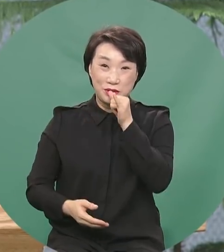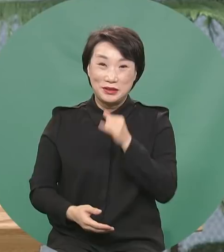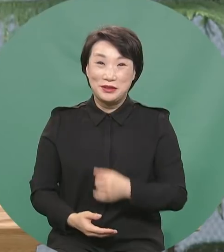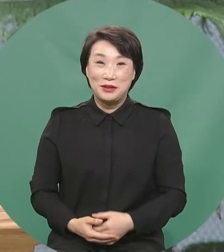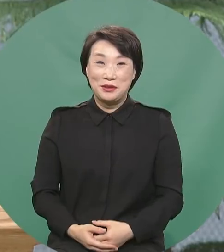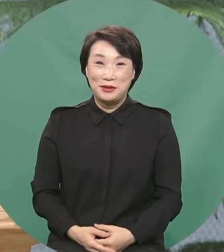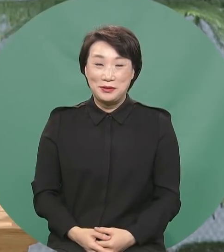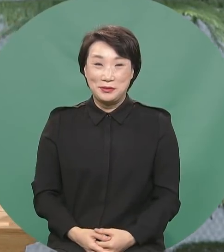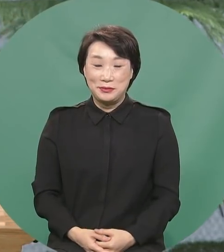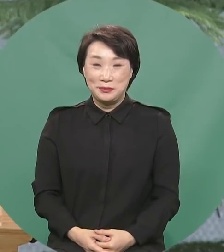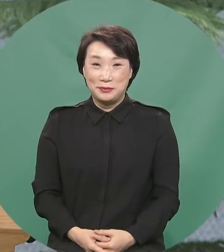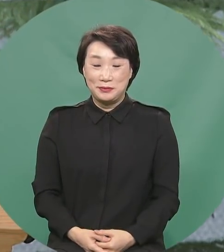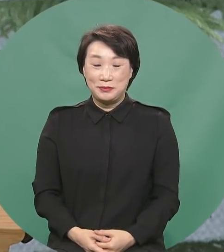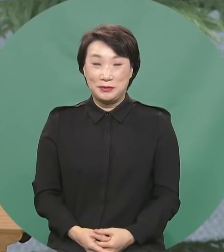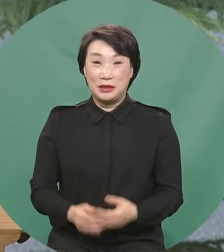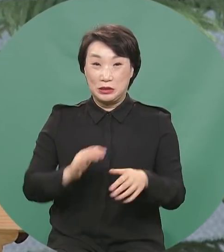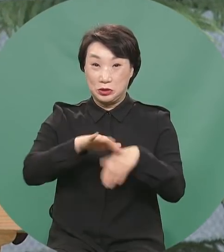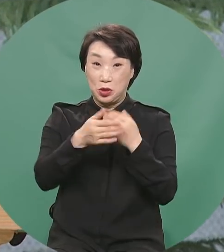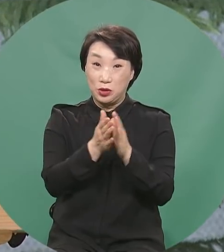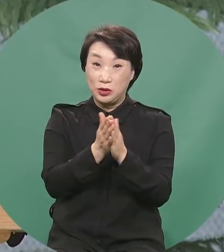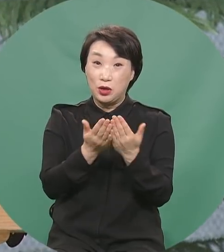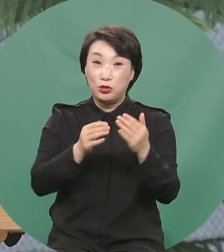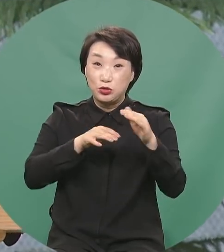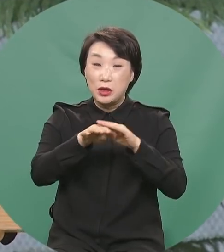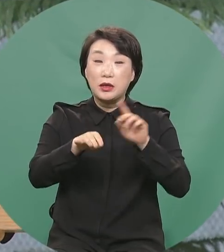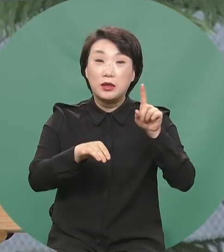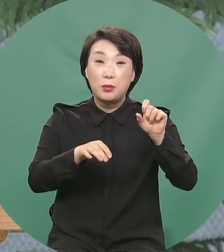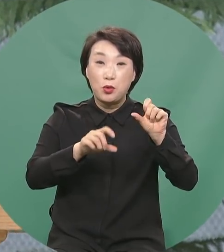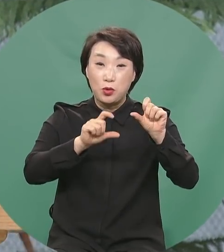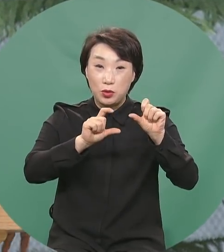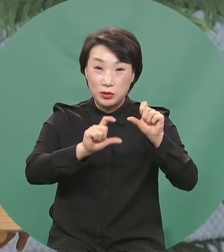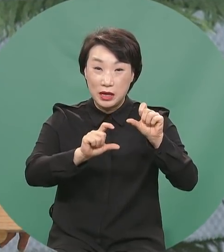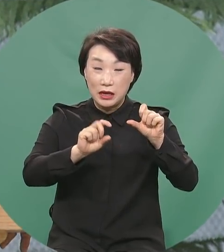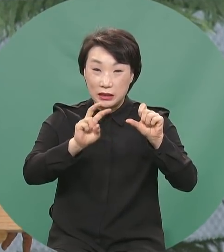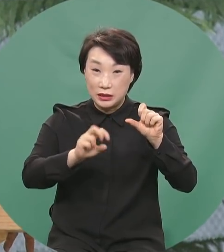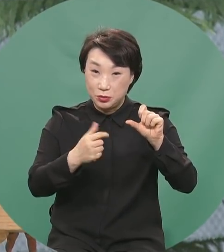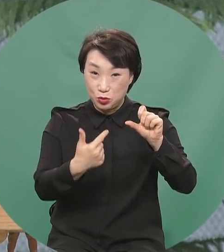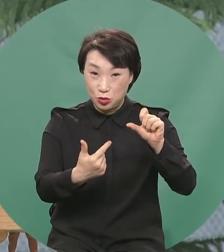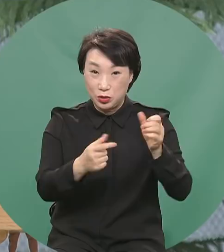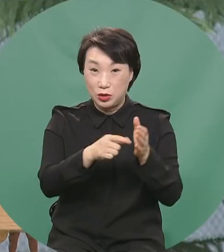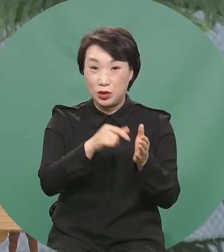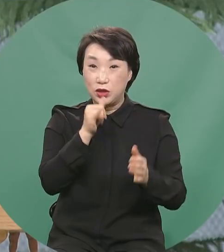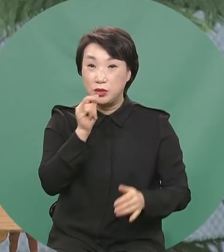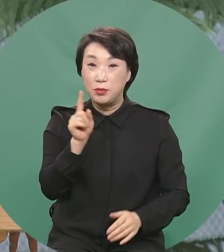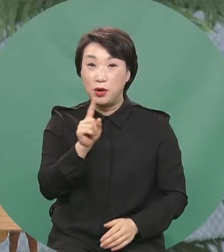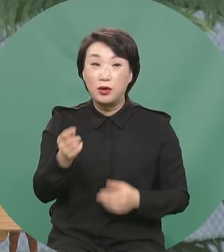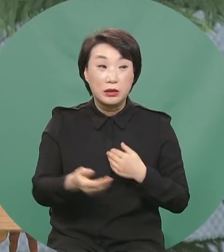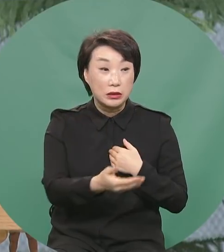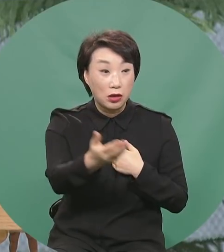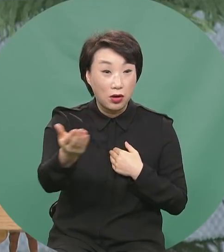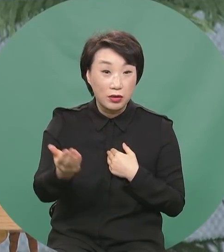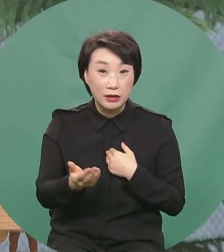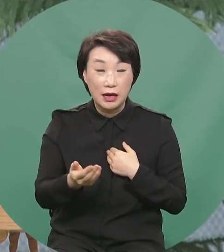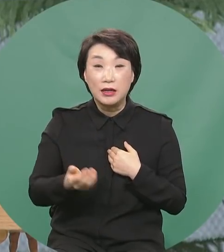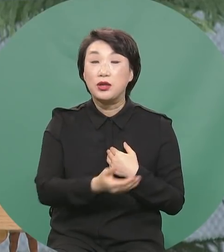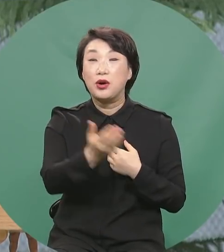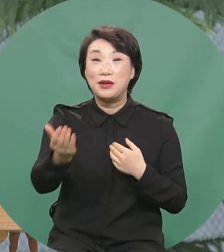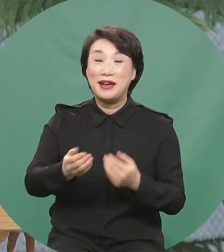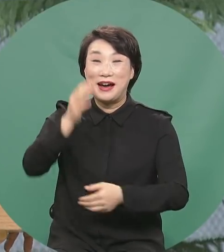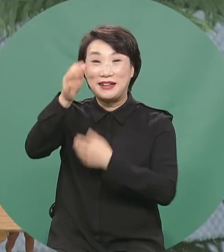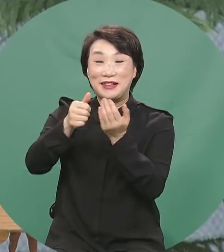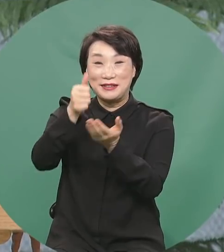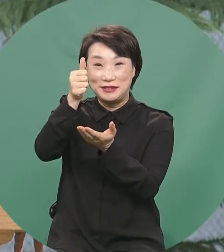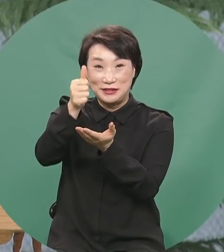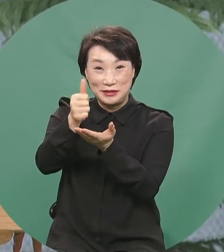말씀하셨습니다. 출애굽기 15장 26절에 너희가 너희